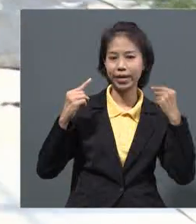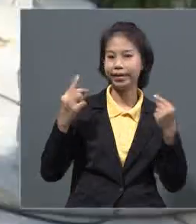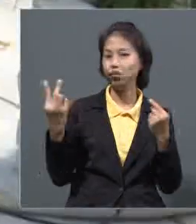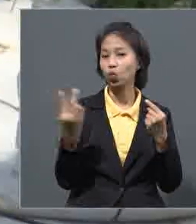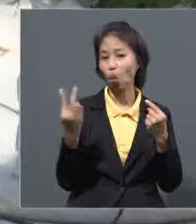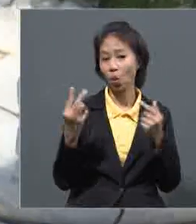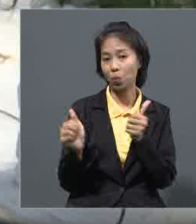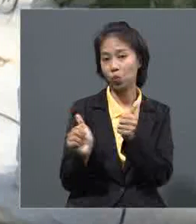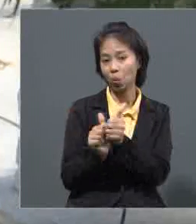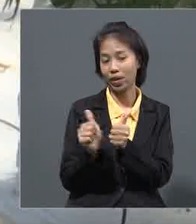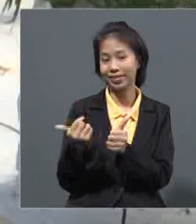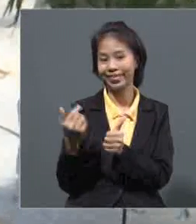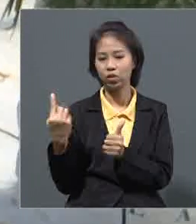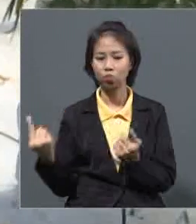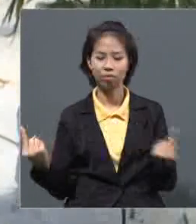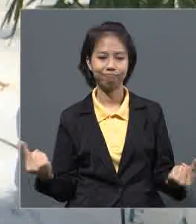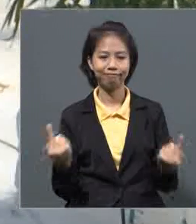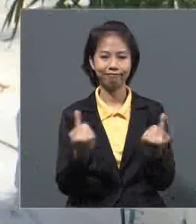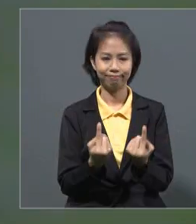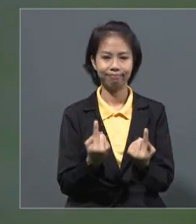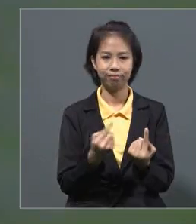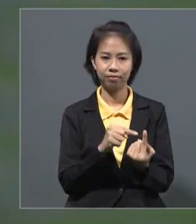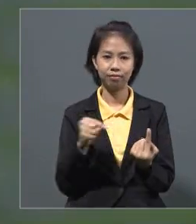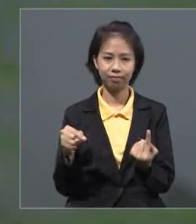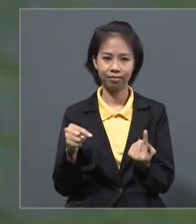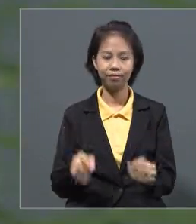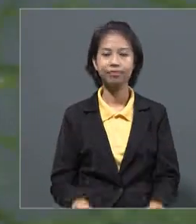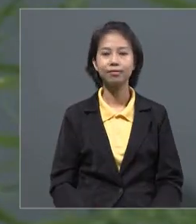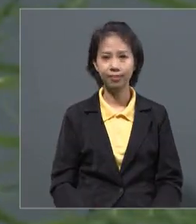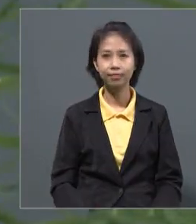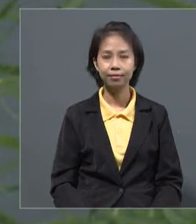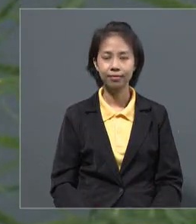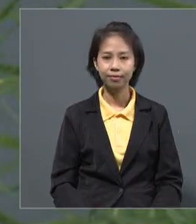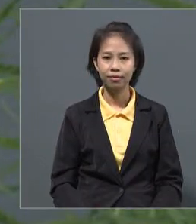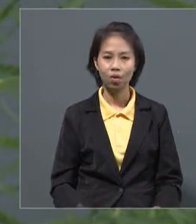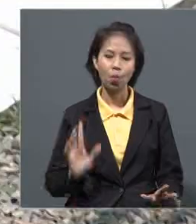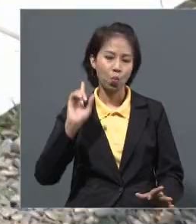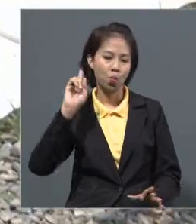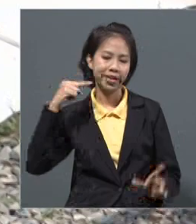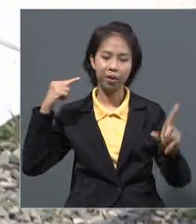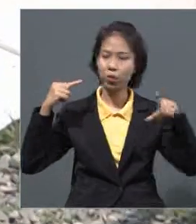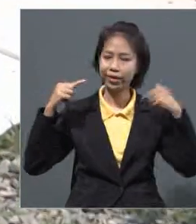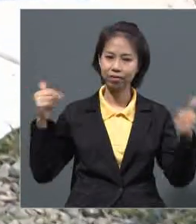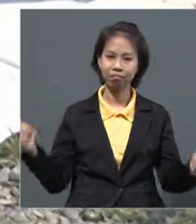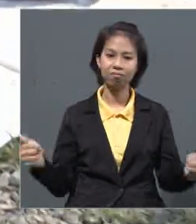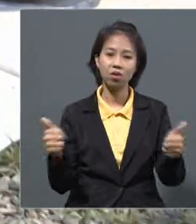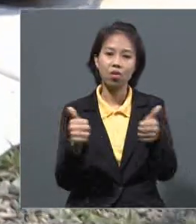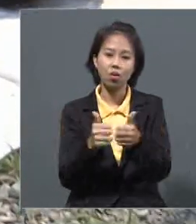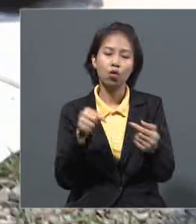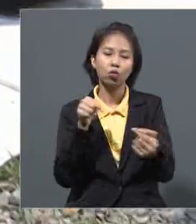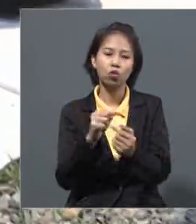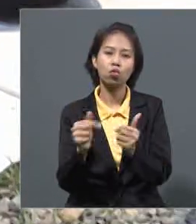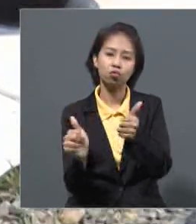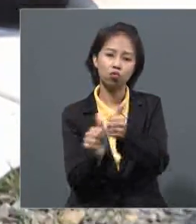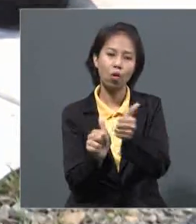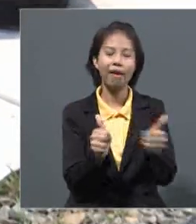งสาวก็คือคุณสบิดากับคุณธีรรัตน ์ค่ะอิ่ม นะสองสิงสาวนะมาเป็นรัฐมนตรีช่วยมหาดไทย